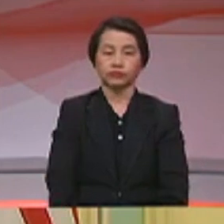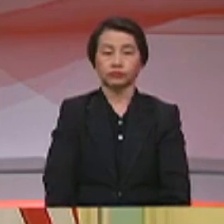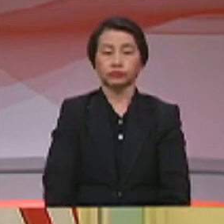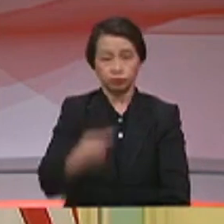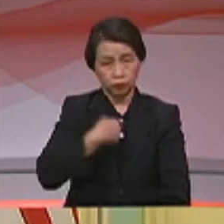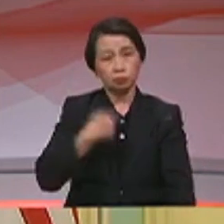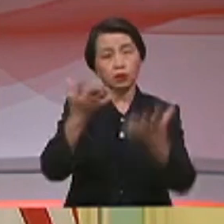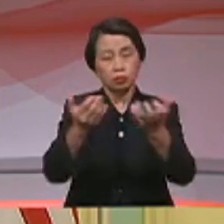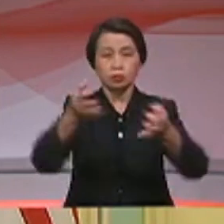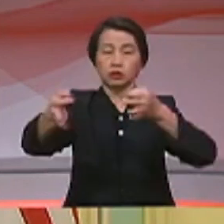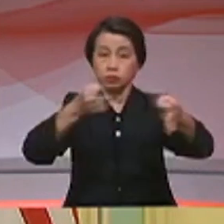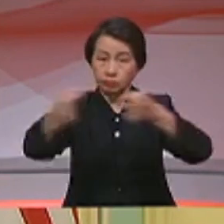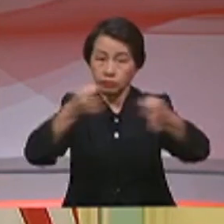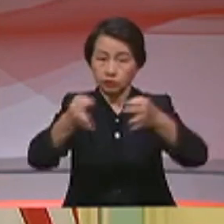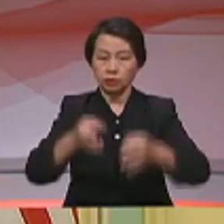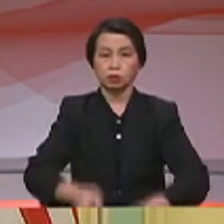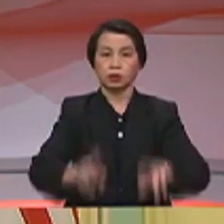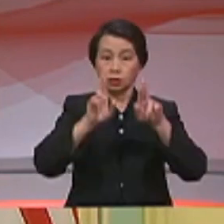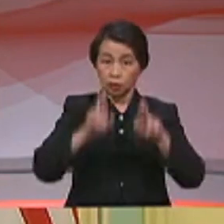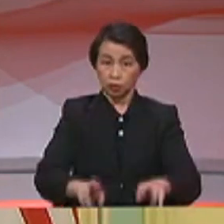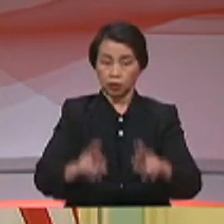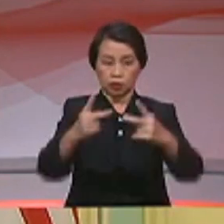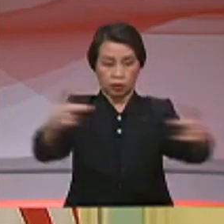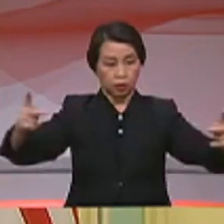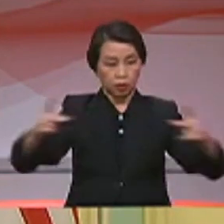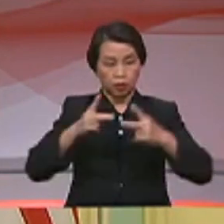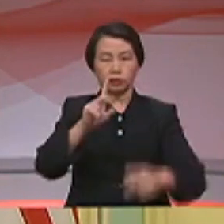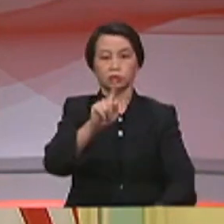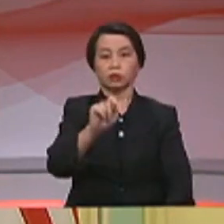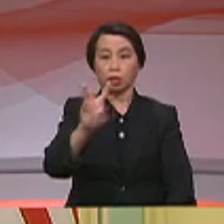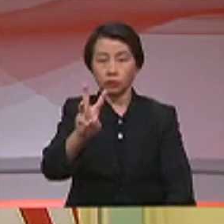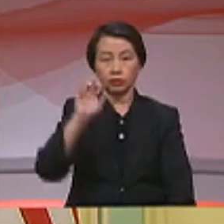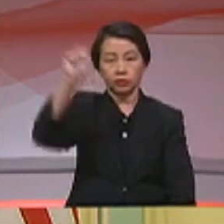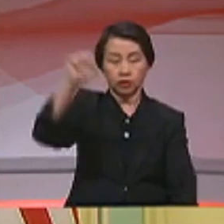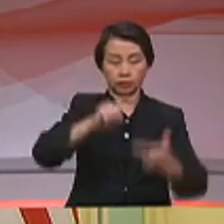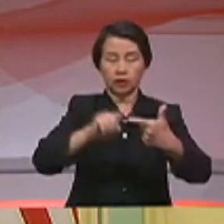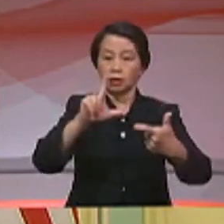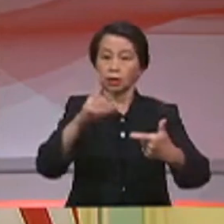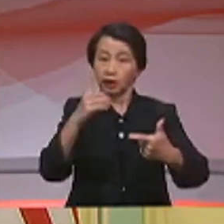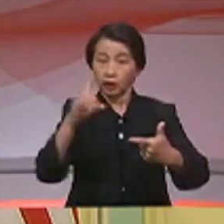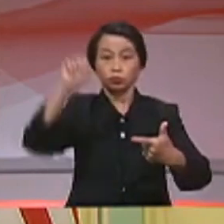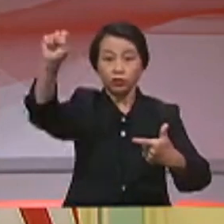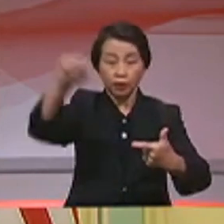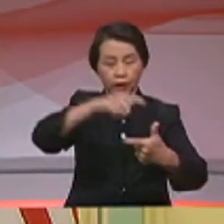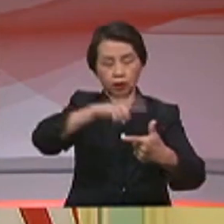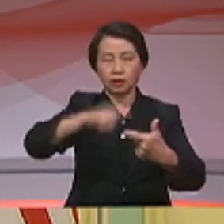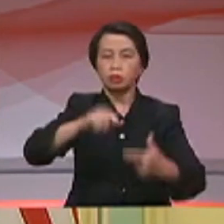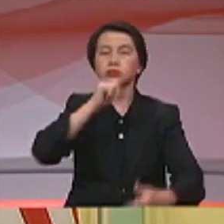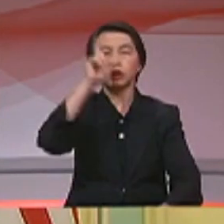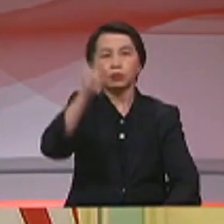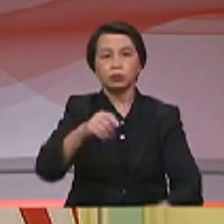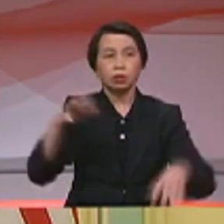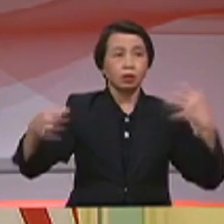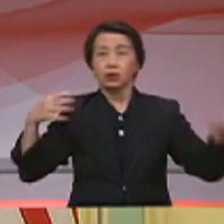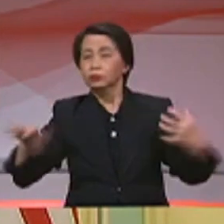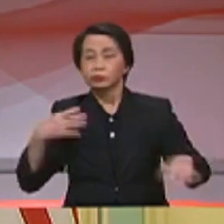ingin menjelaskan bahawa rakyat di kawasan Tawau, Lahad Datu dan sebagainya tidak perlu